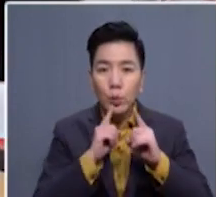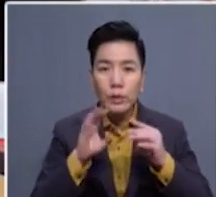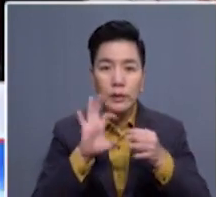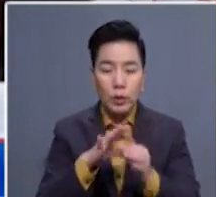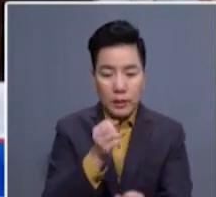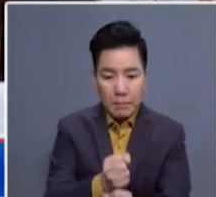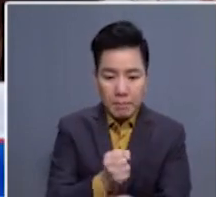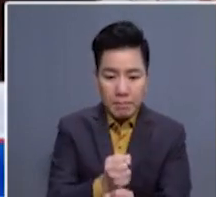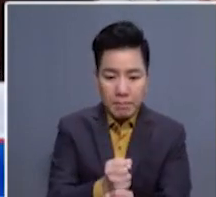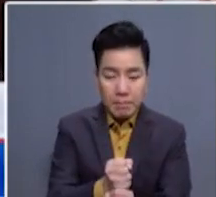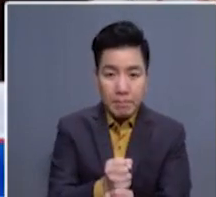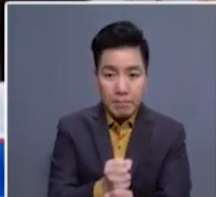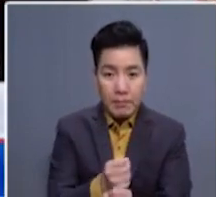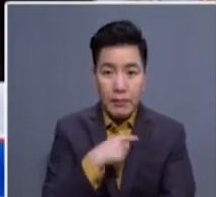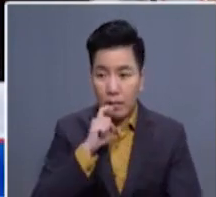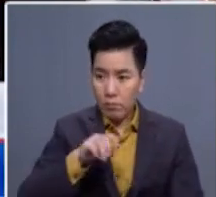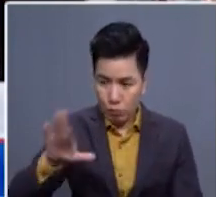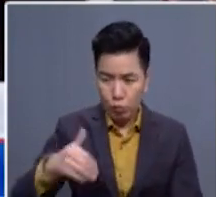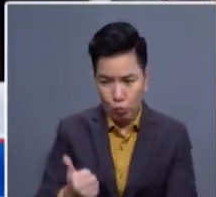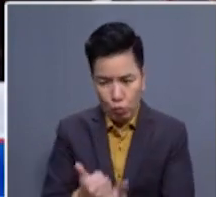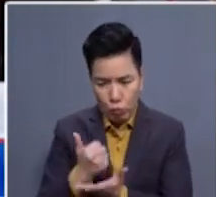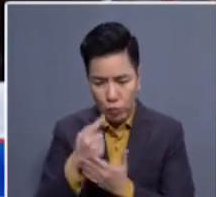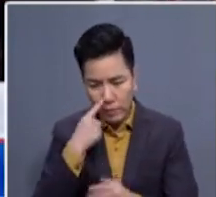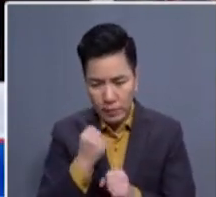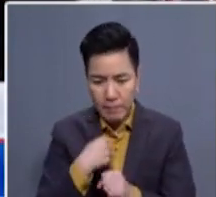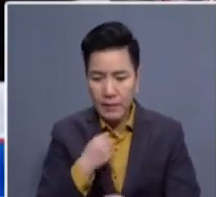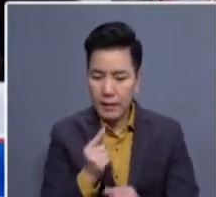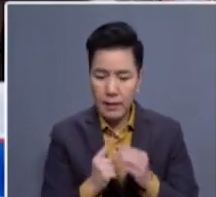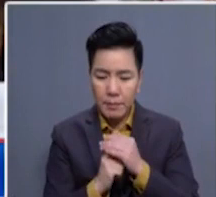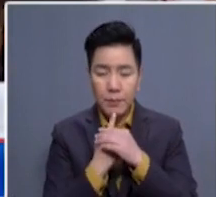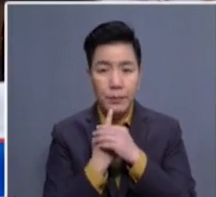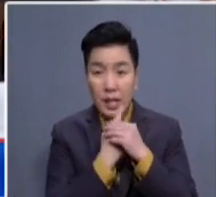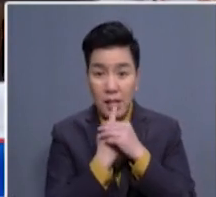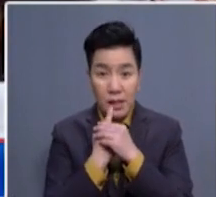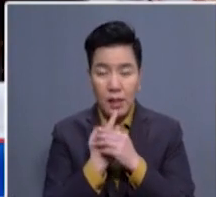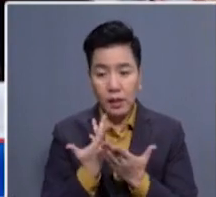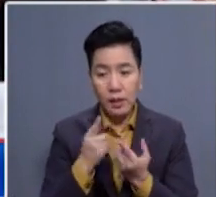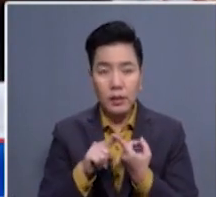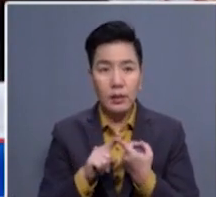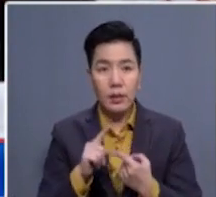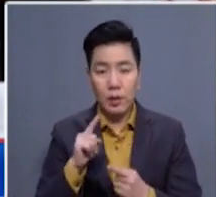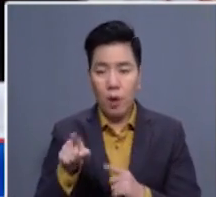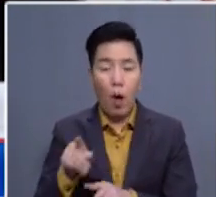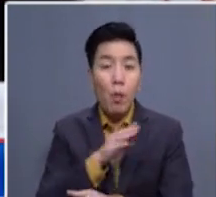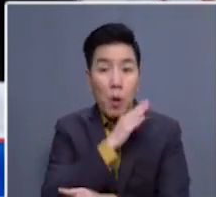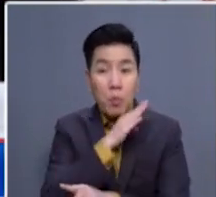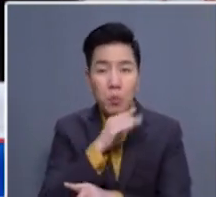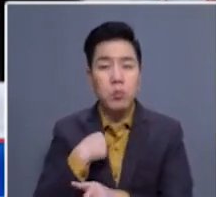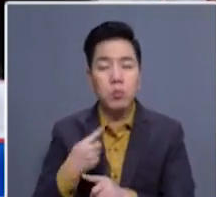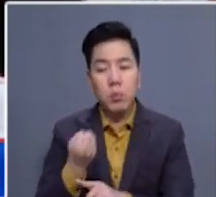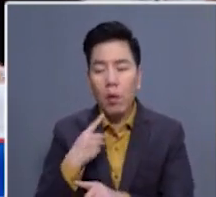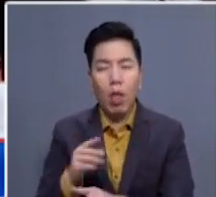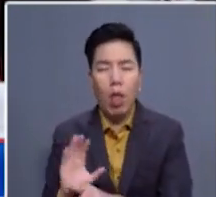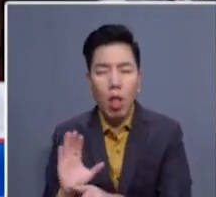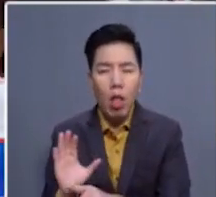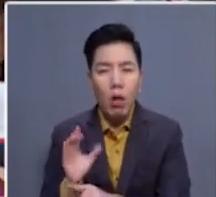ว่ามาช่วยพรีเซนต์งานพรีเซนต์ลิปสติกเราได้ไหมอะไรอย่างเงี้ยค่ะคุณนุกคอนฟอร์มนะคะก็จะบอกว่าไ